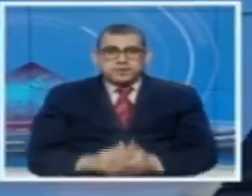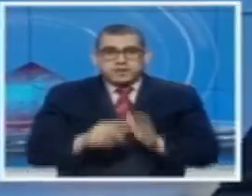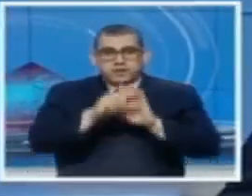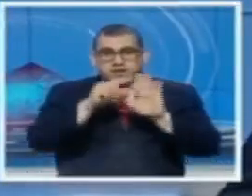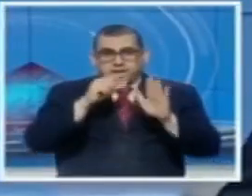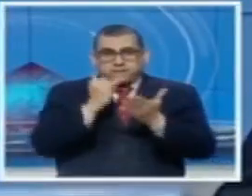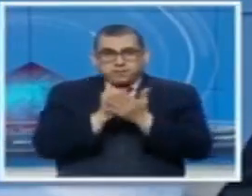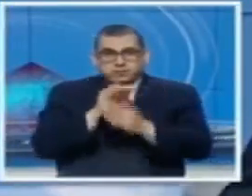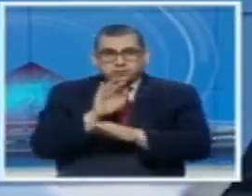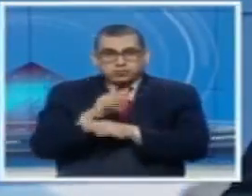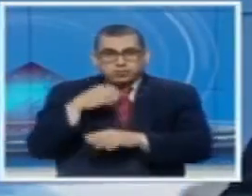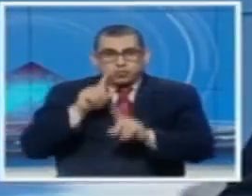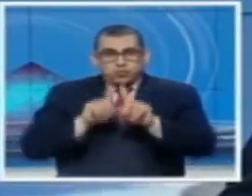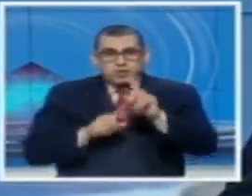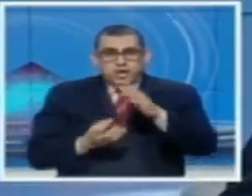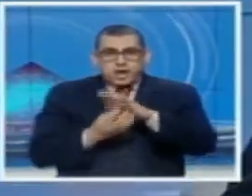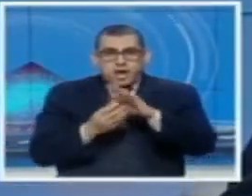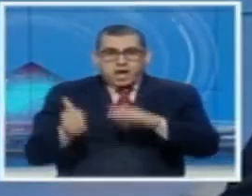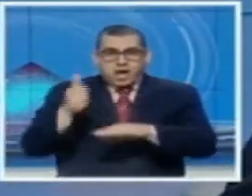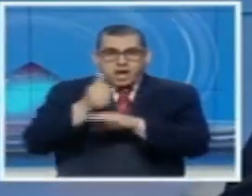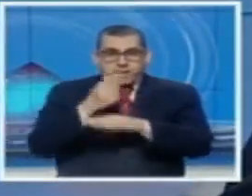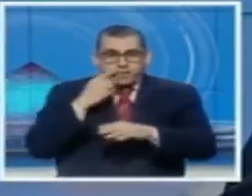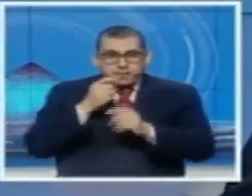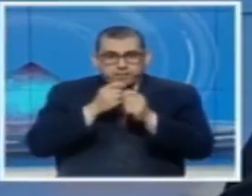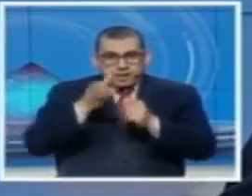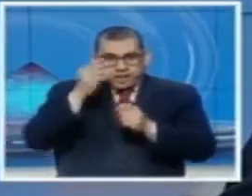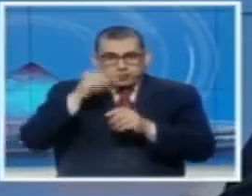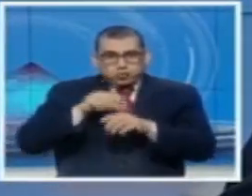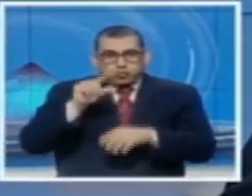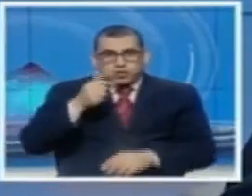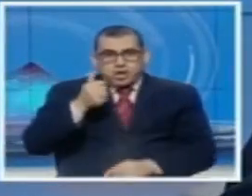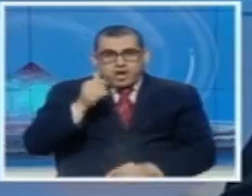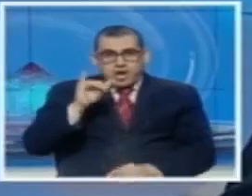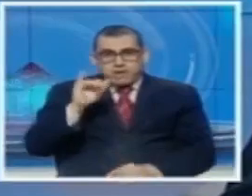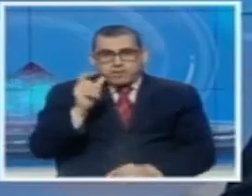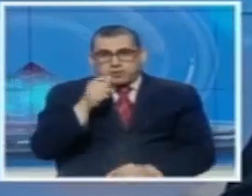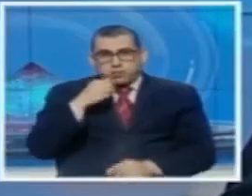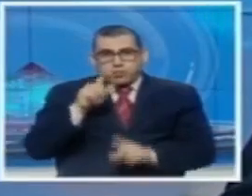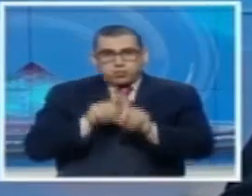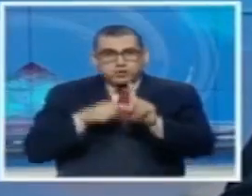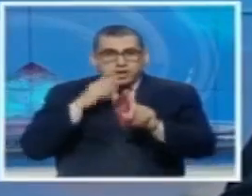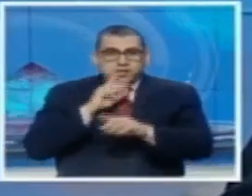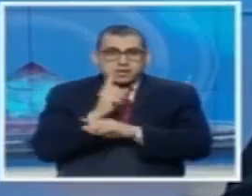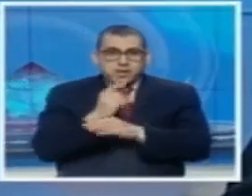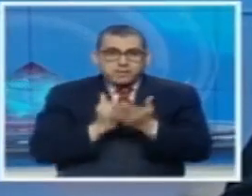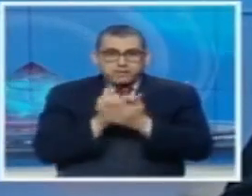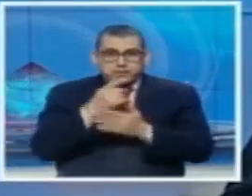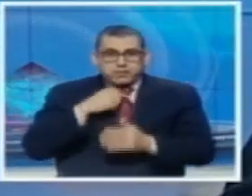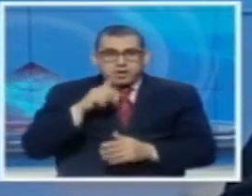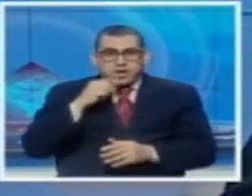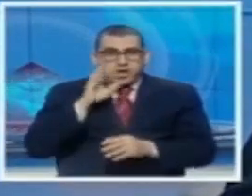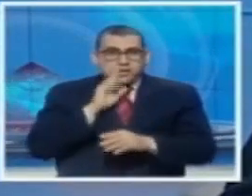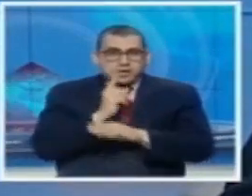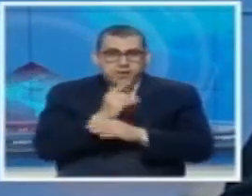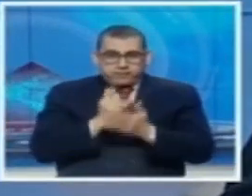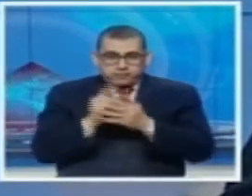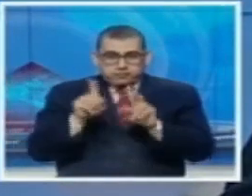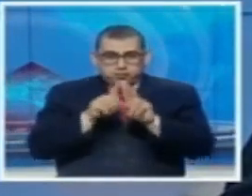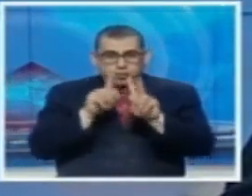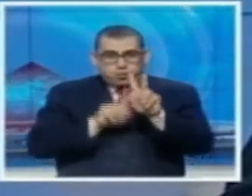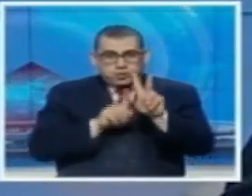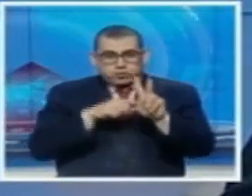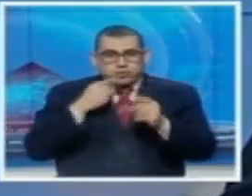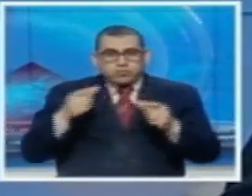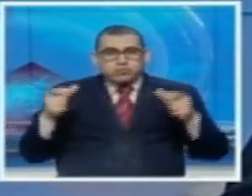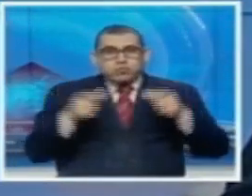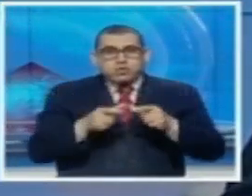رعاية وزير التعليم العالي والبحث العلمي الدكتور أيمن عاشور ووزير التربية والتعليم رضا حجازي انطلق